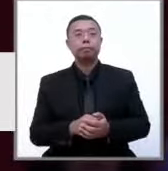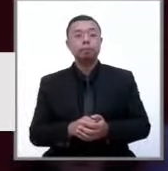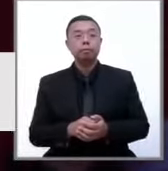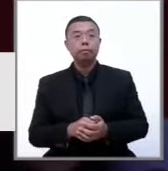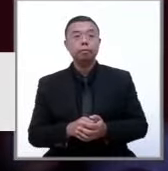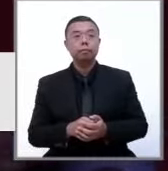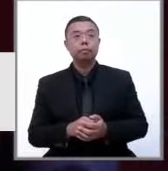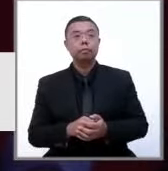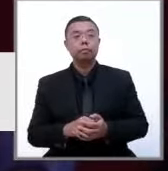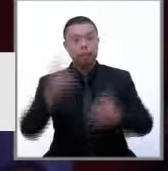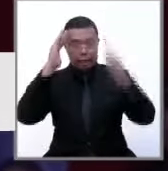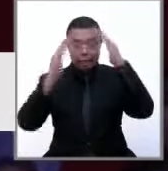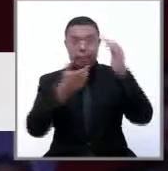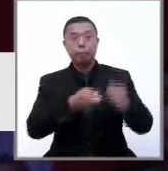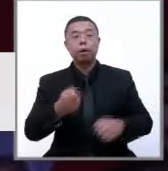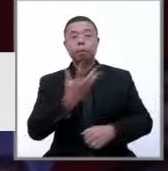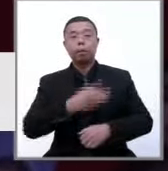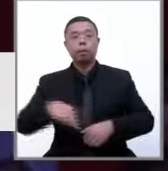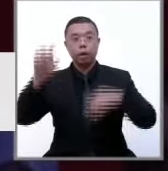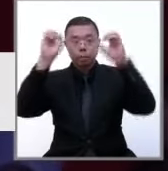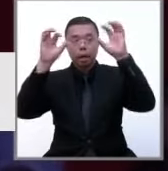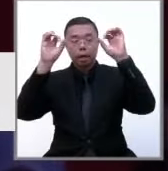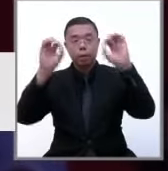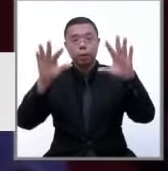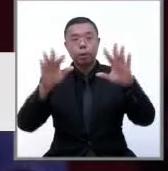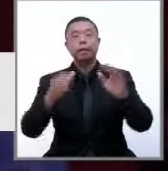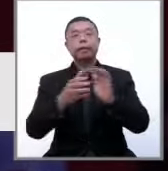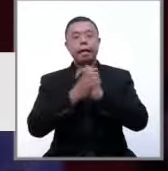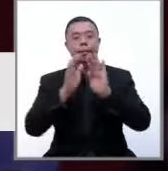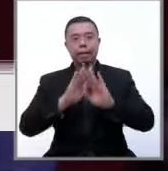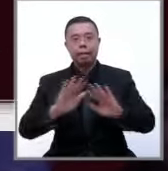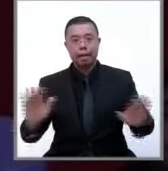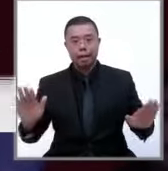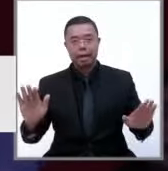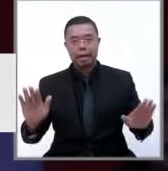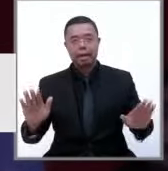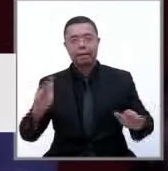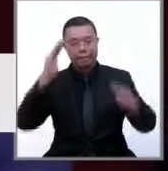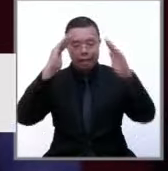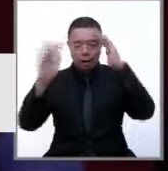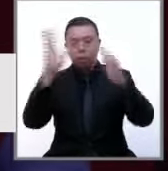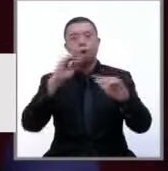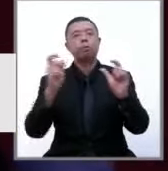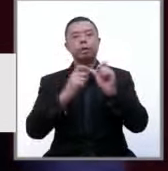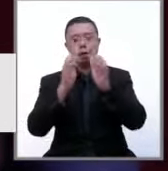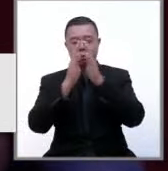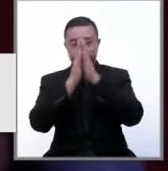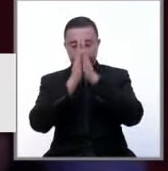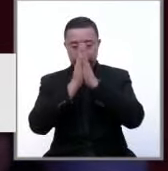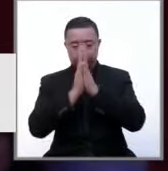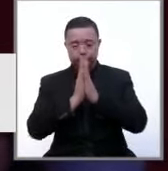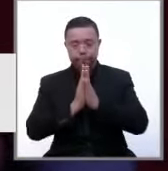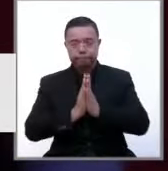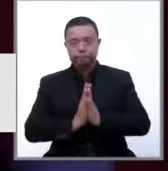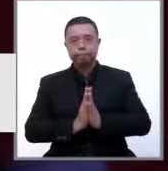berbicara asalamualaikum warahmatullahi wabarakatuh salam sejahtera Shalom om swtiastu namo